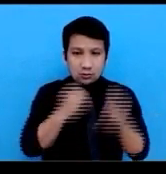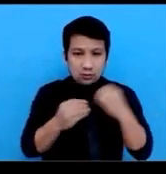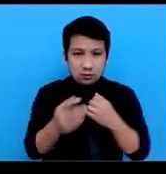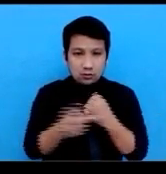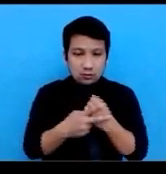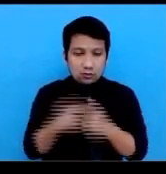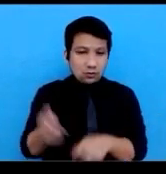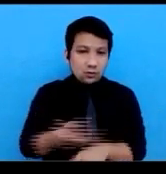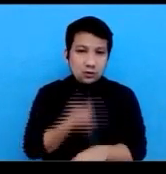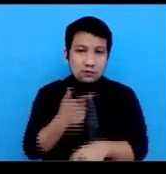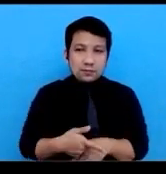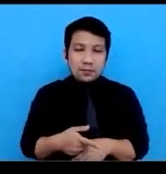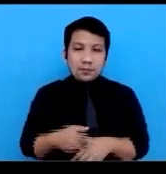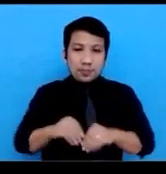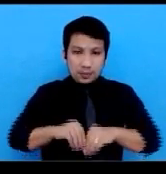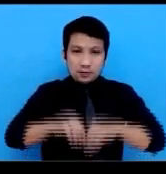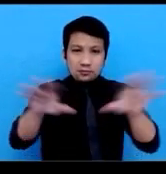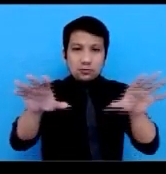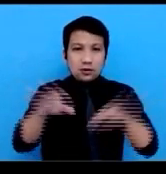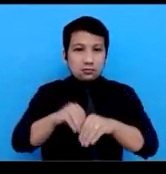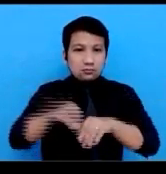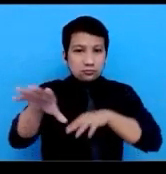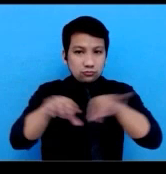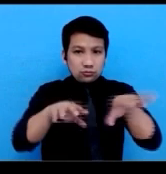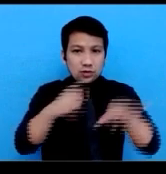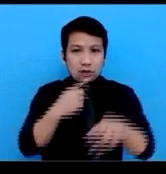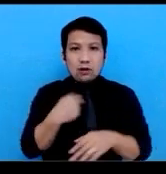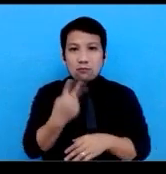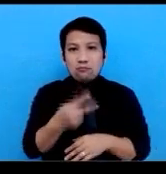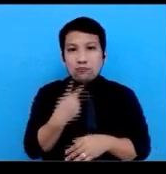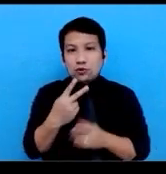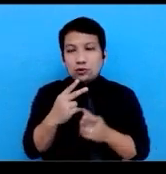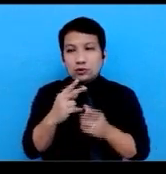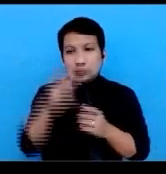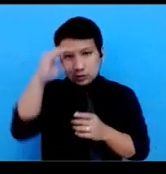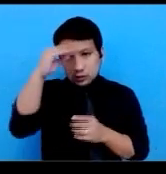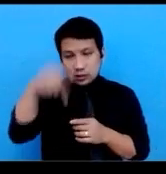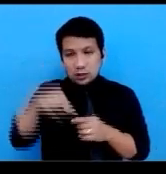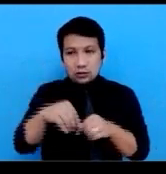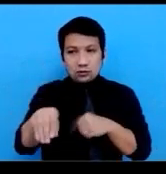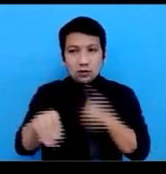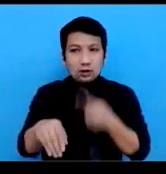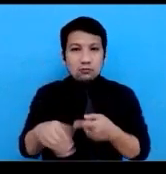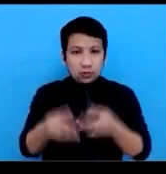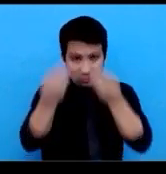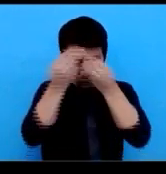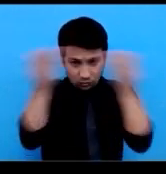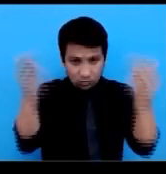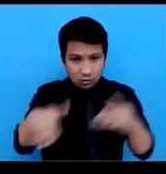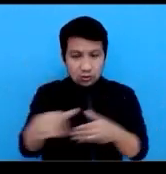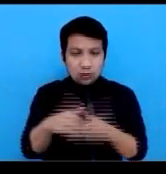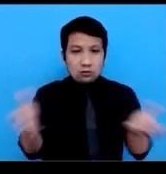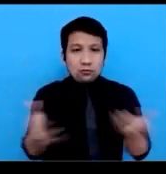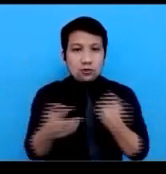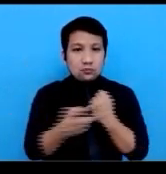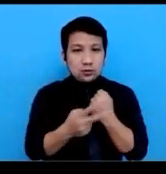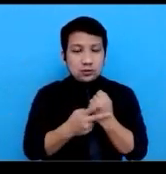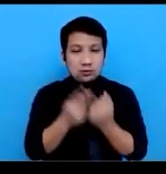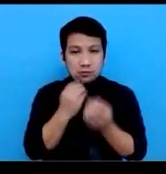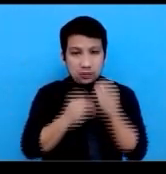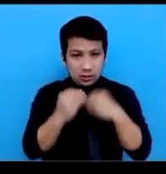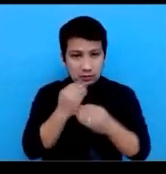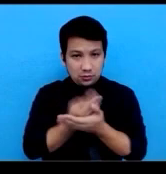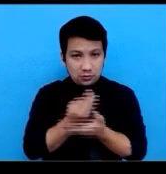mag-stock na ng pagkain dahil magpapatupad na raw ng total lockdown. Will announce total lockdown for the